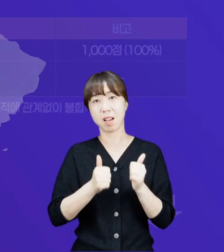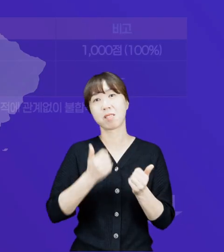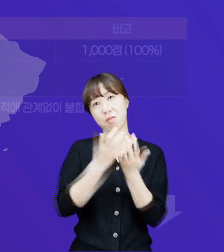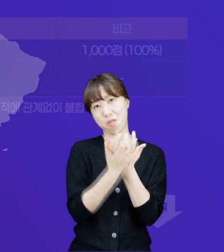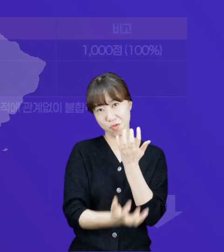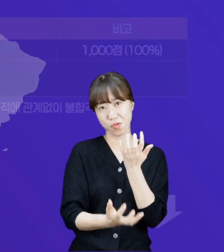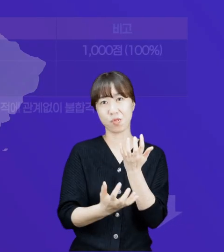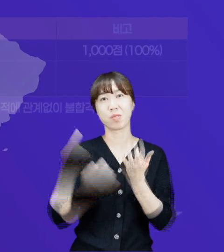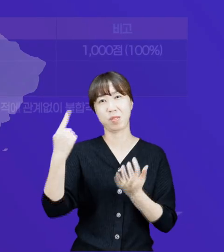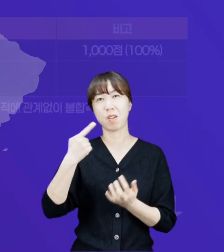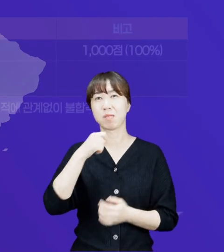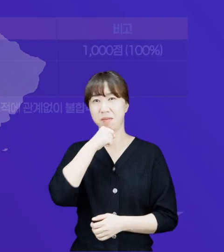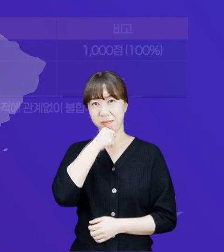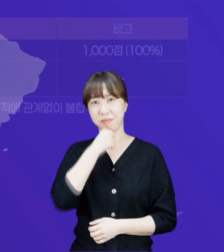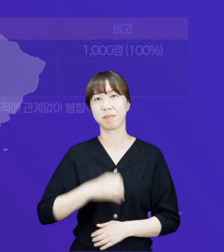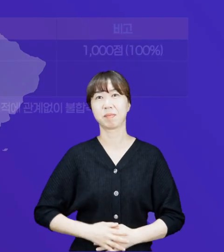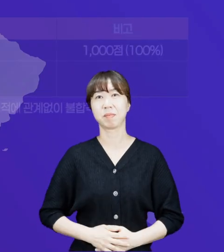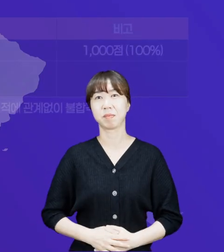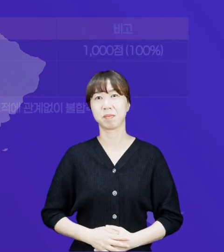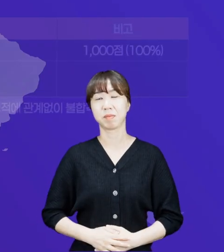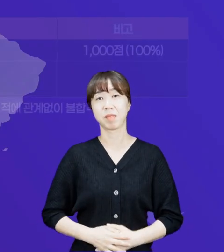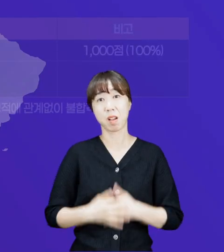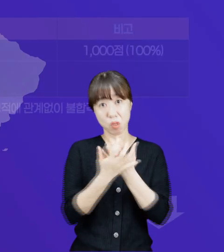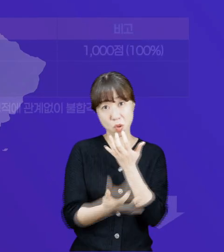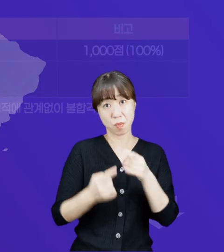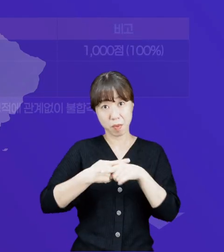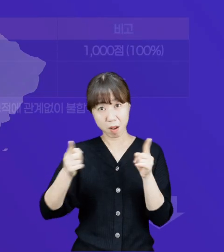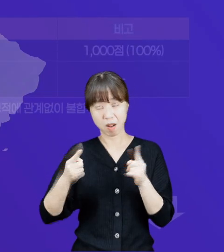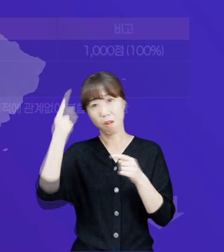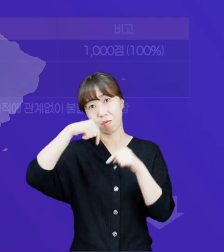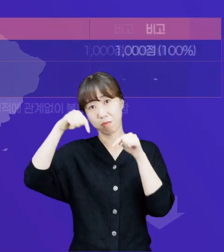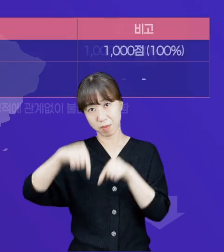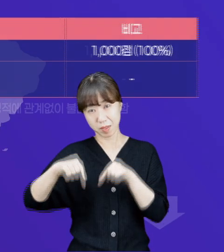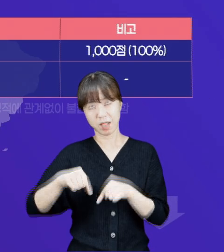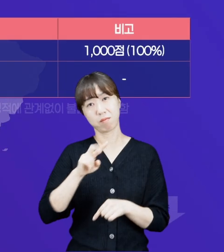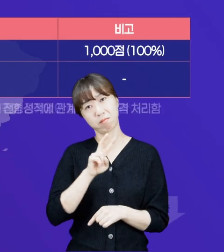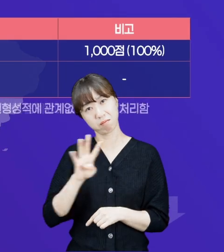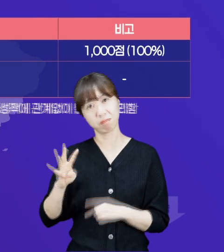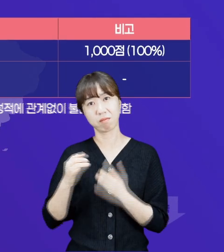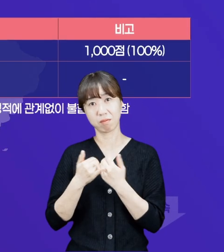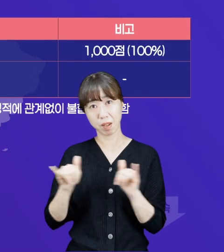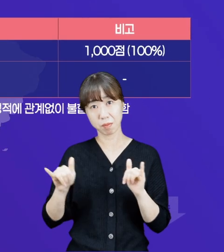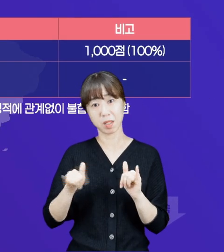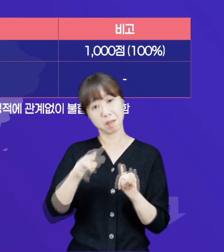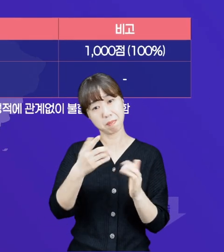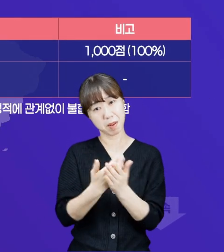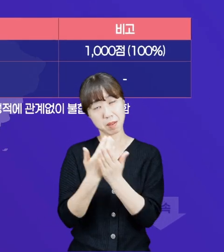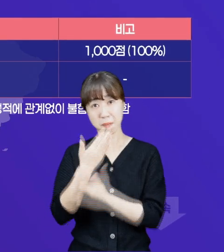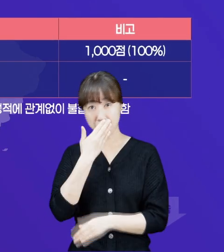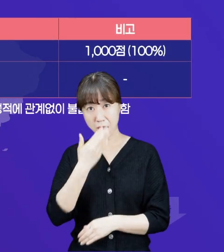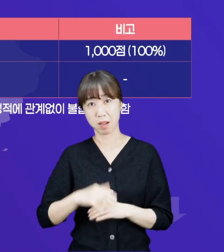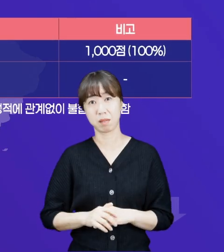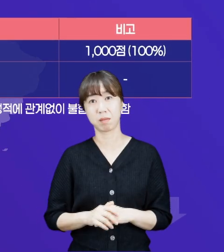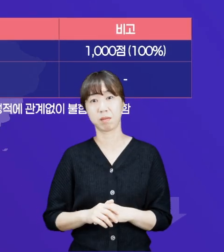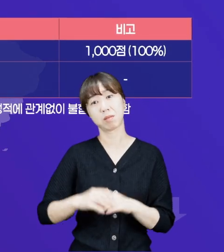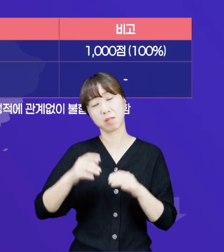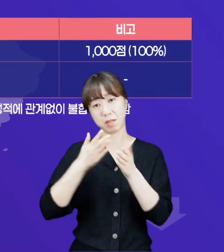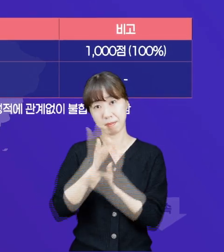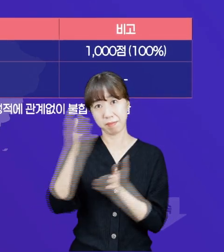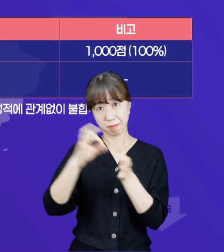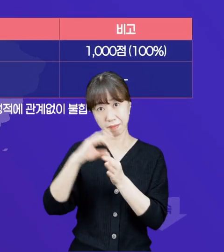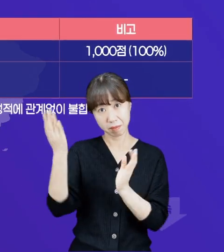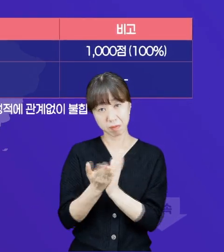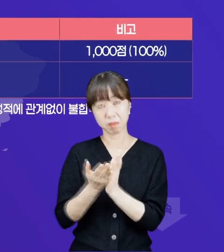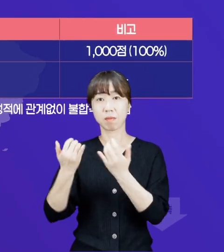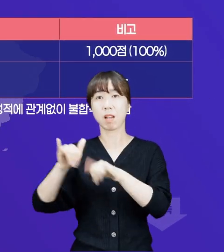전형은 서류평가 1000점 만점으로 진행됩니다. 서류평가 및 면접고사는 이해서 사인의 면접위원이 발전 가능성, 계열별